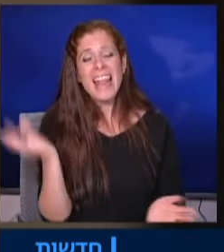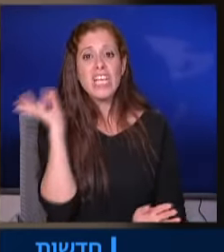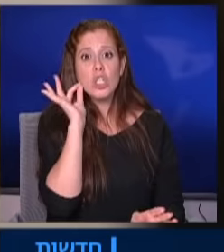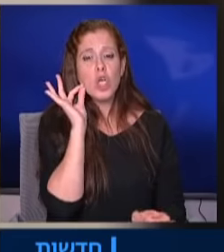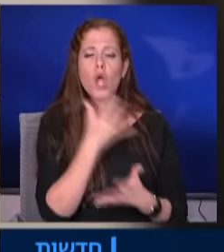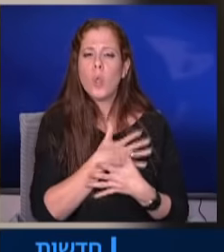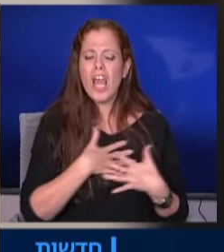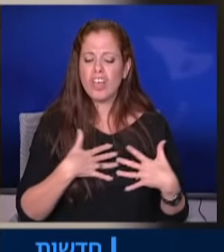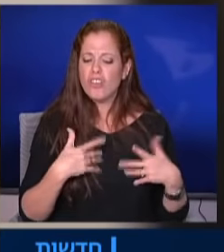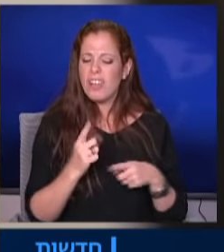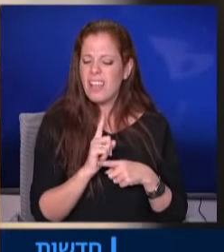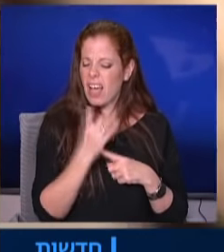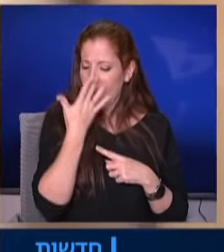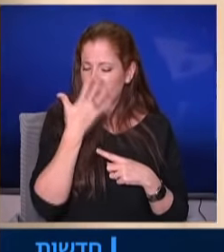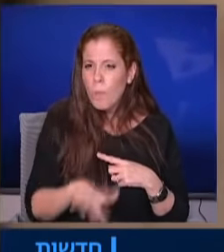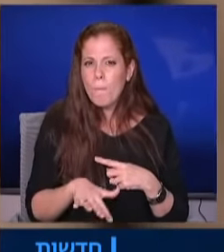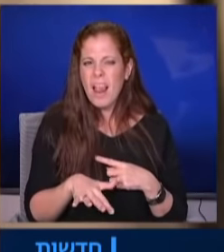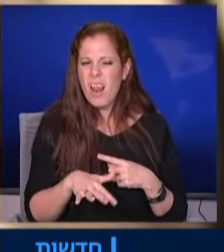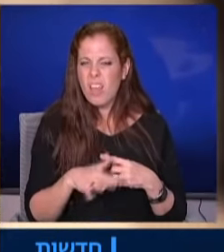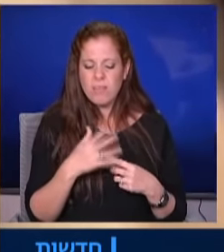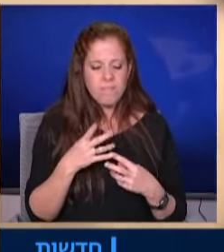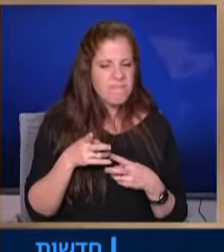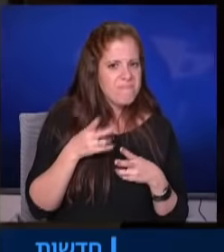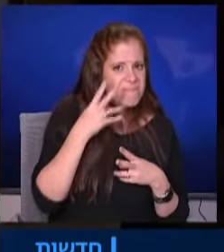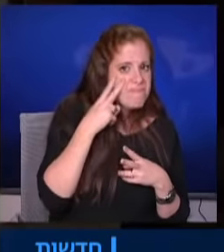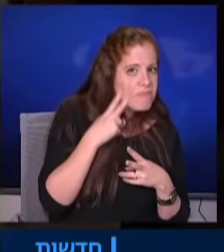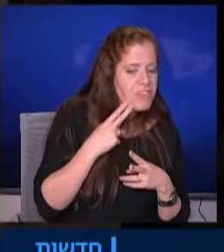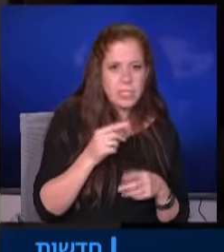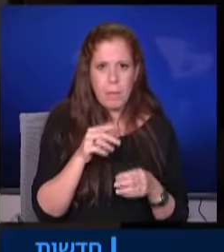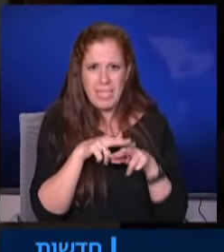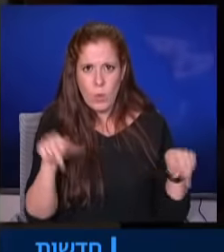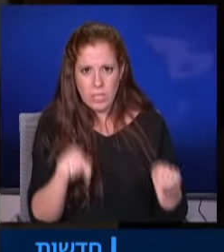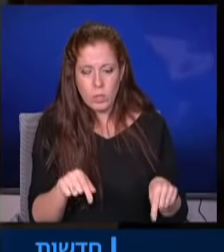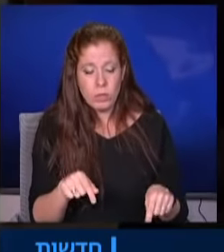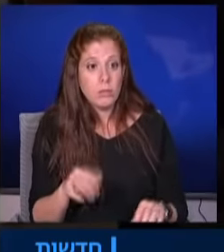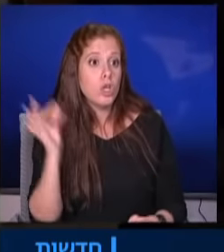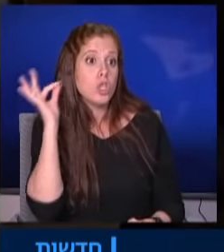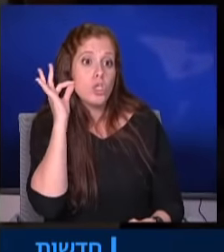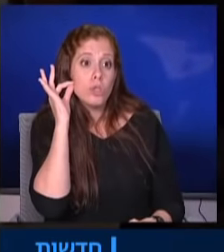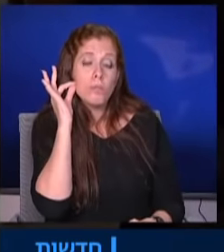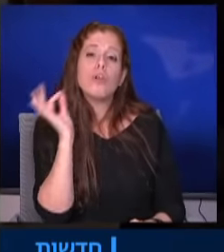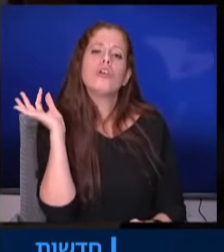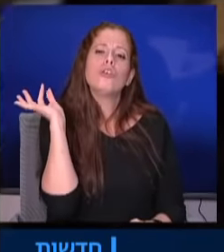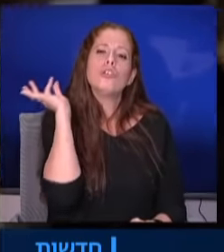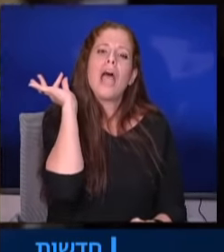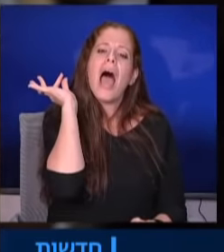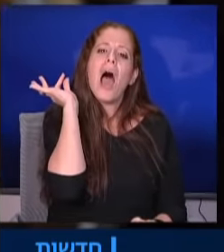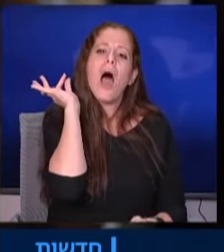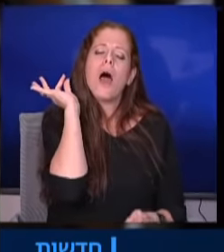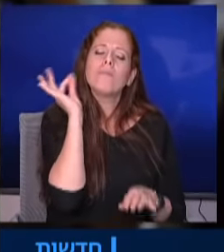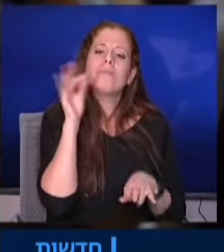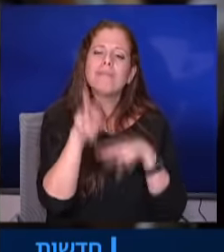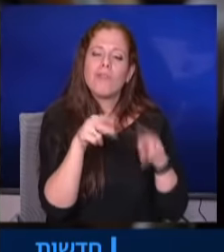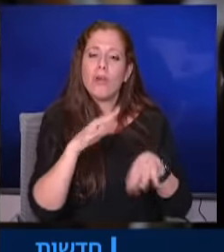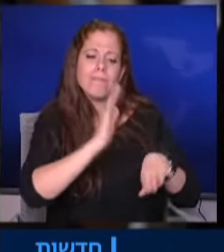רגע משפיל, מזלזל או בוטה בסיטואציה הזאת. יש נשים שמספרות שהרופא תופח להן על הברך. פתחי, יאללה. הערות מיניות